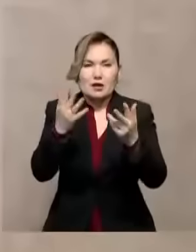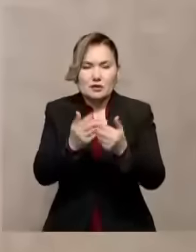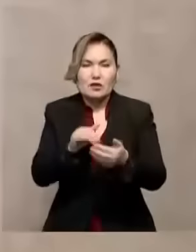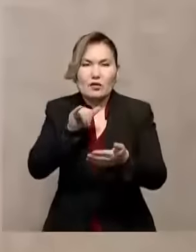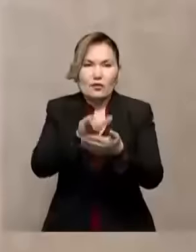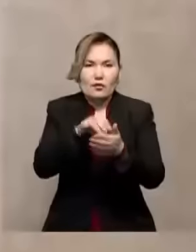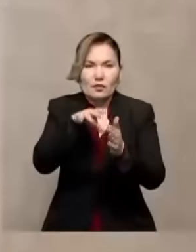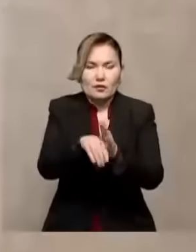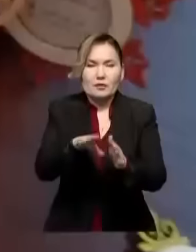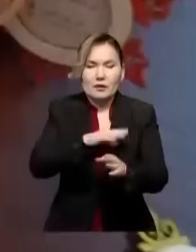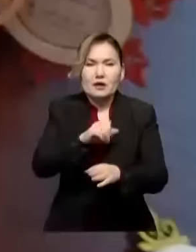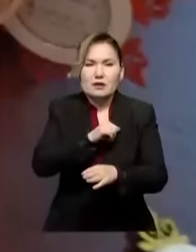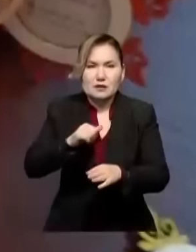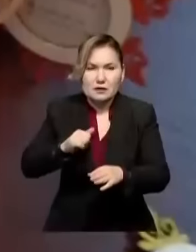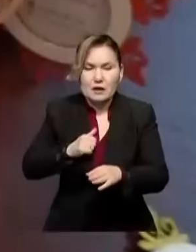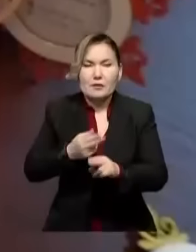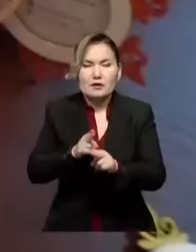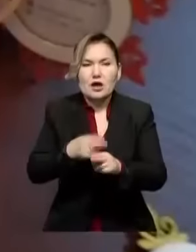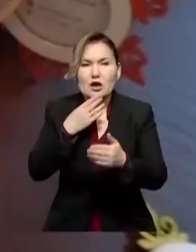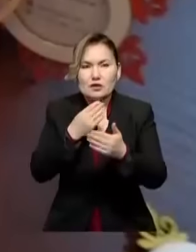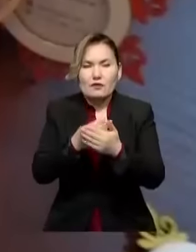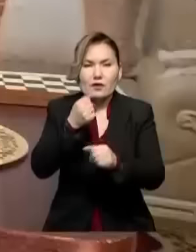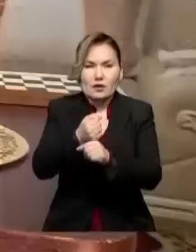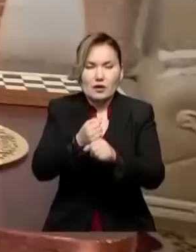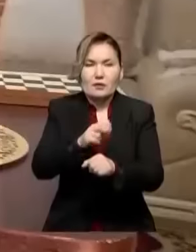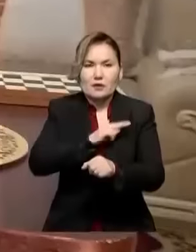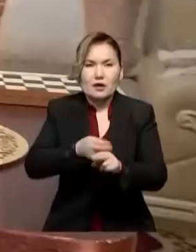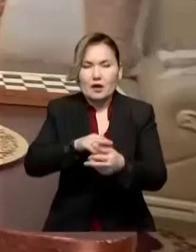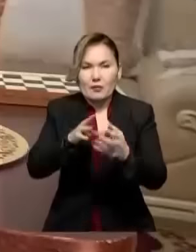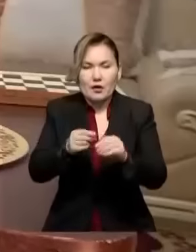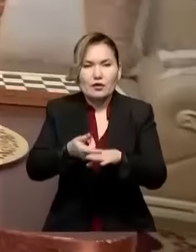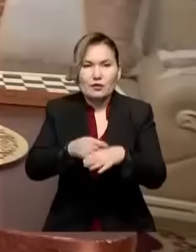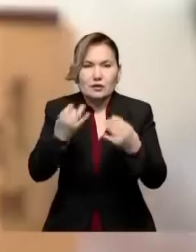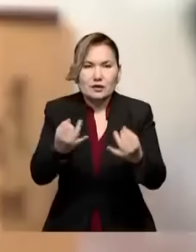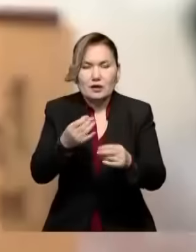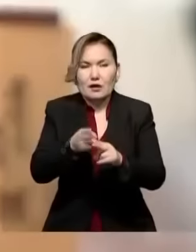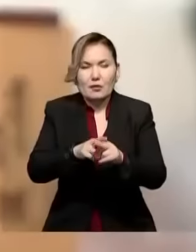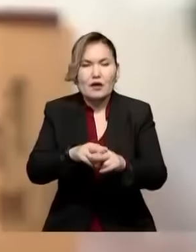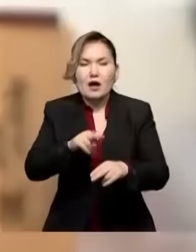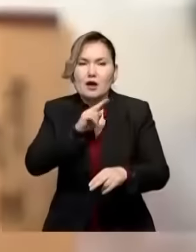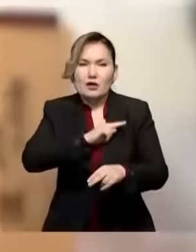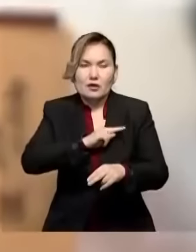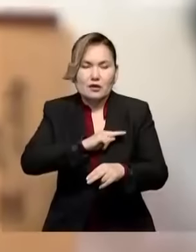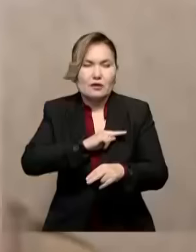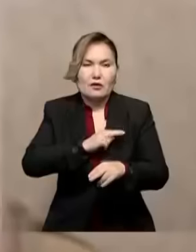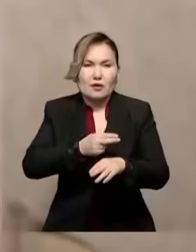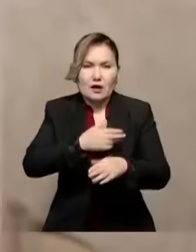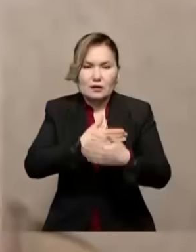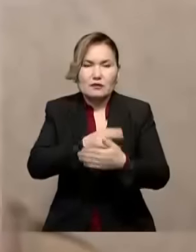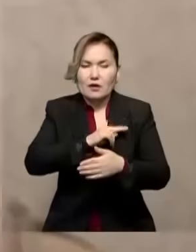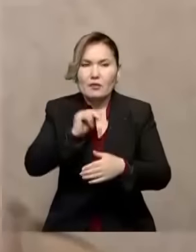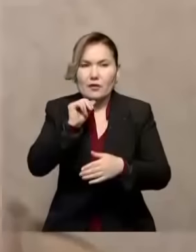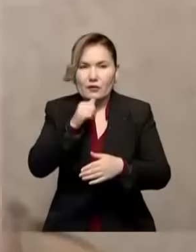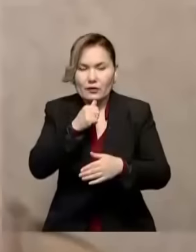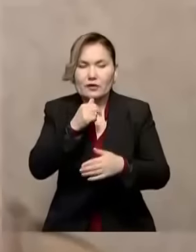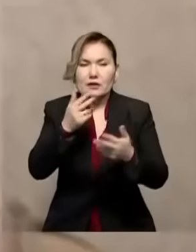кор несинде өзүнүн бөлмөсүндө жатып истеген басында кичкене колу станок мен. Ермейди балам. Буну ар